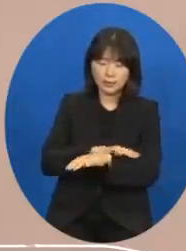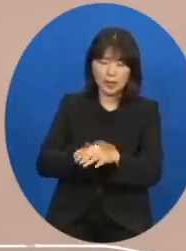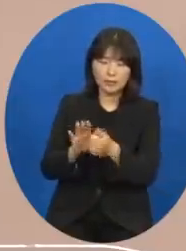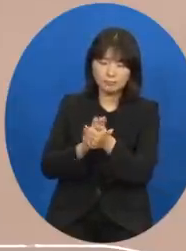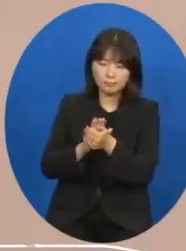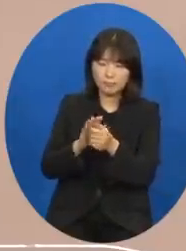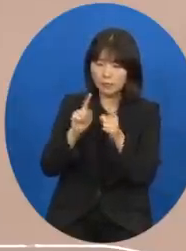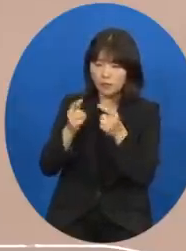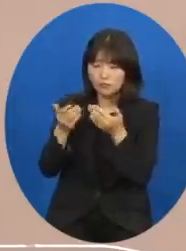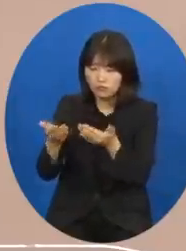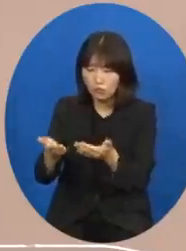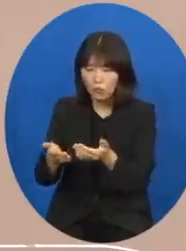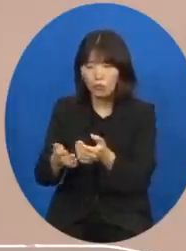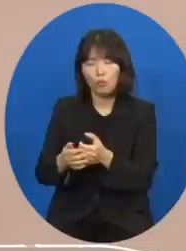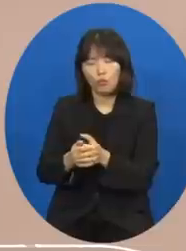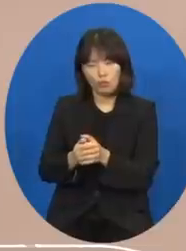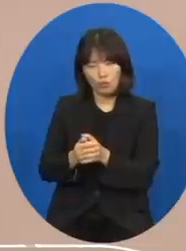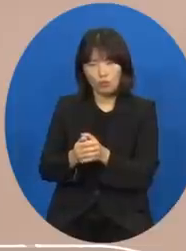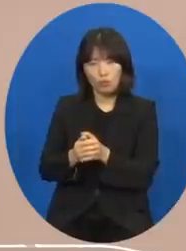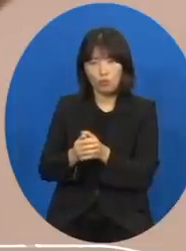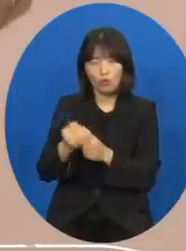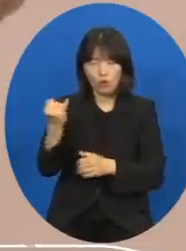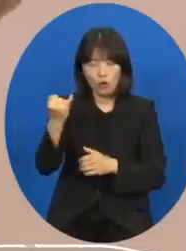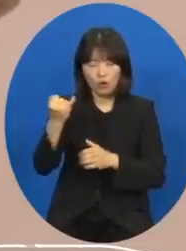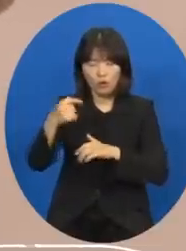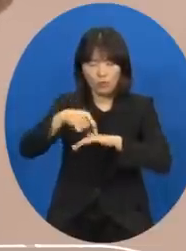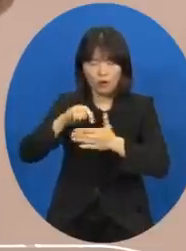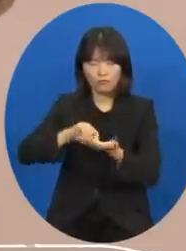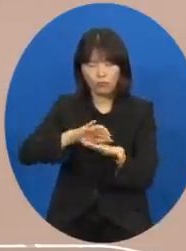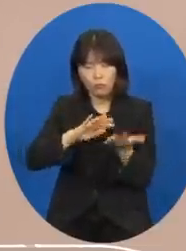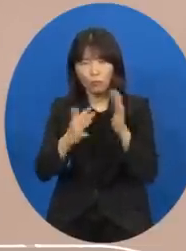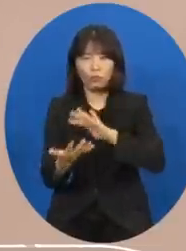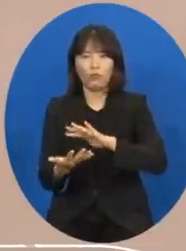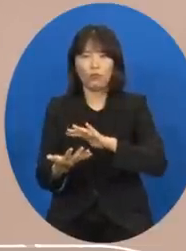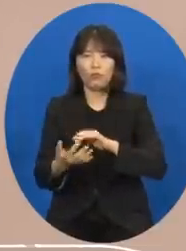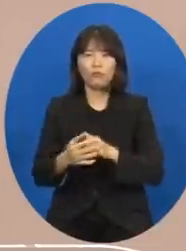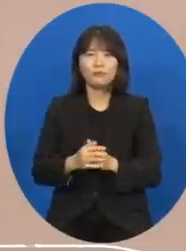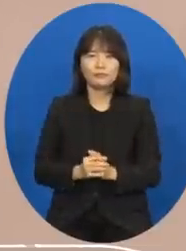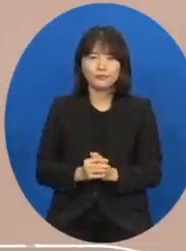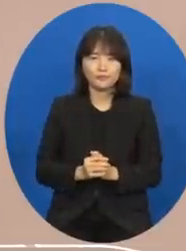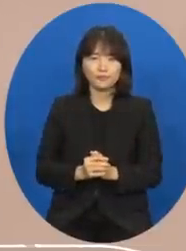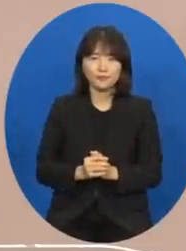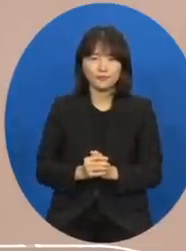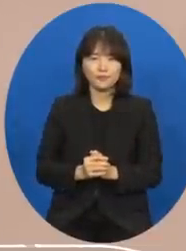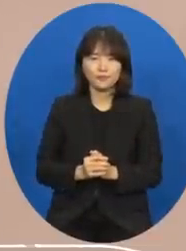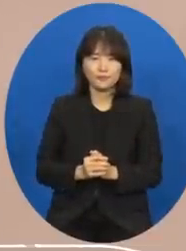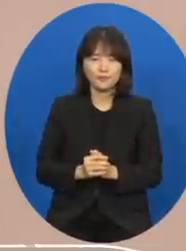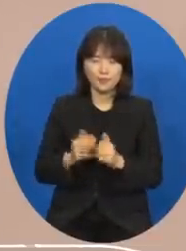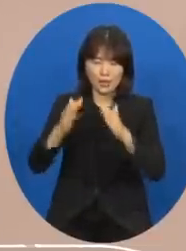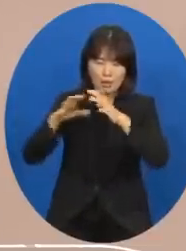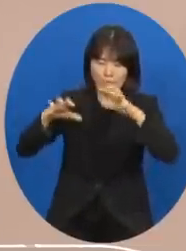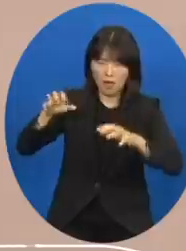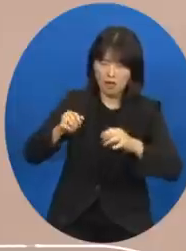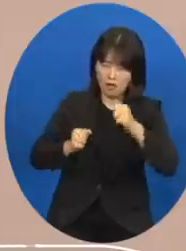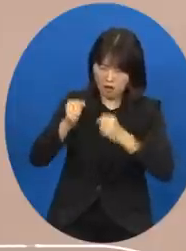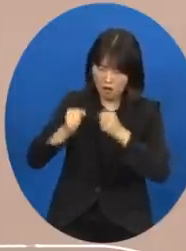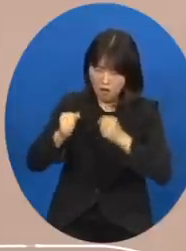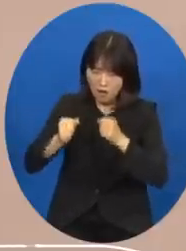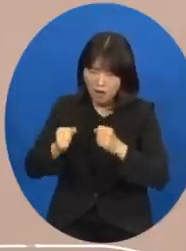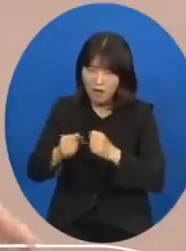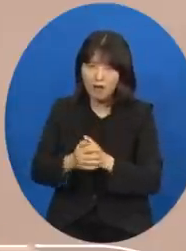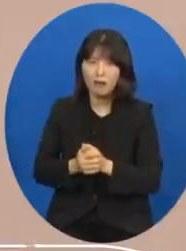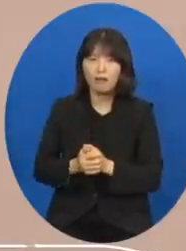이 여인이 그냥 속이 완전히 뒤집어졌어요. 그리고 그냥 마을로 뛰어갑니다. 물 한